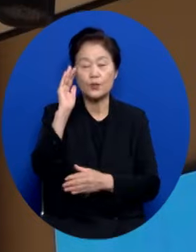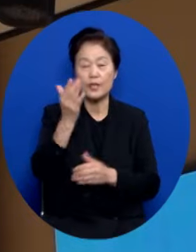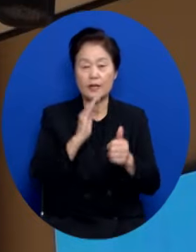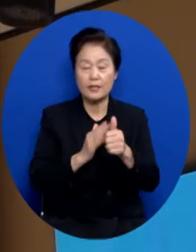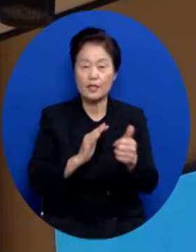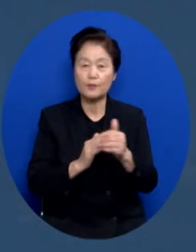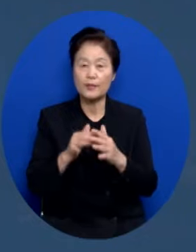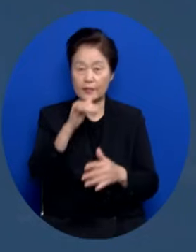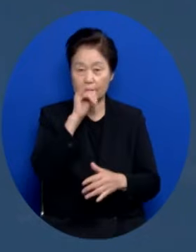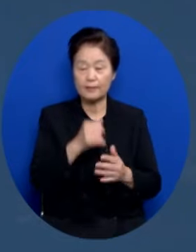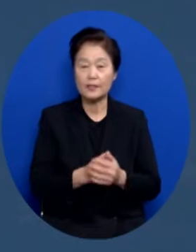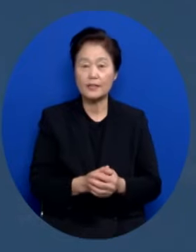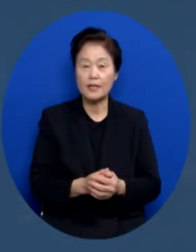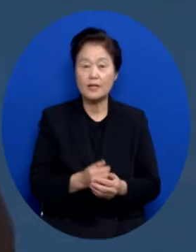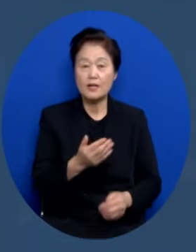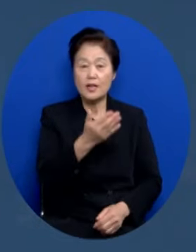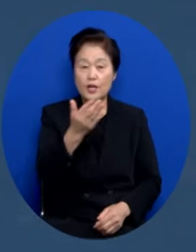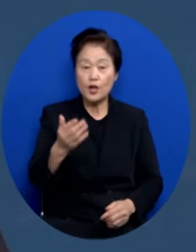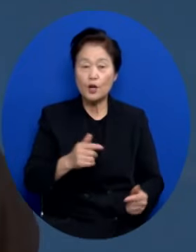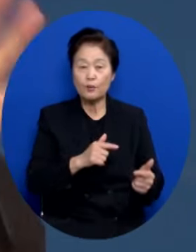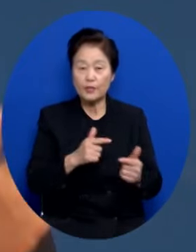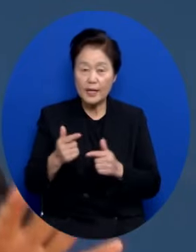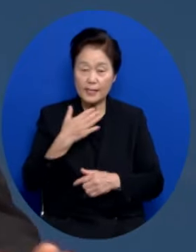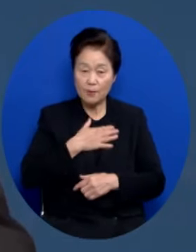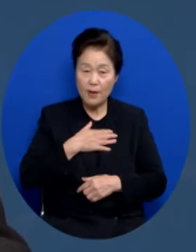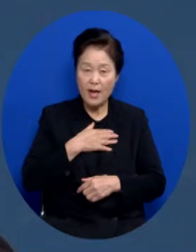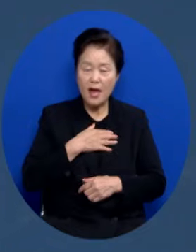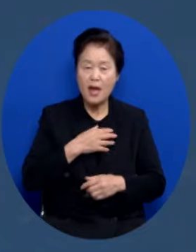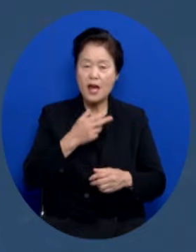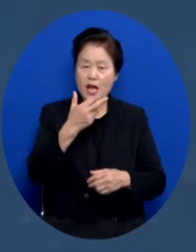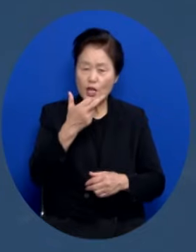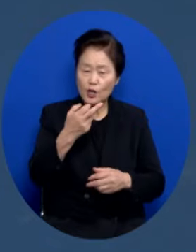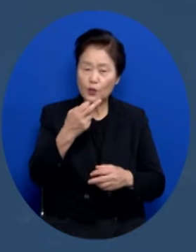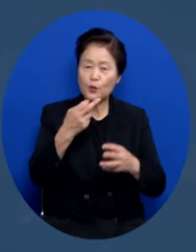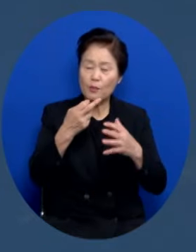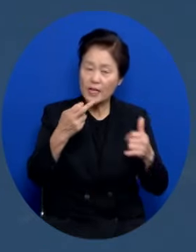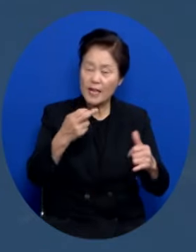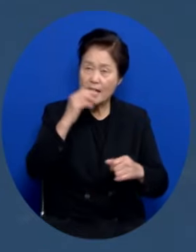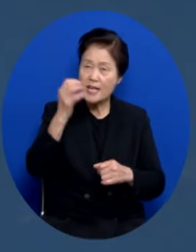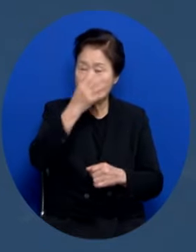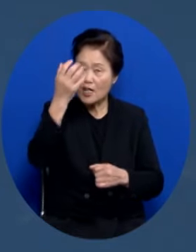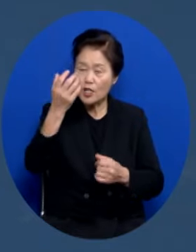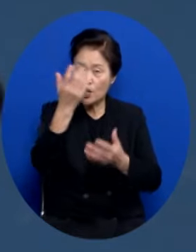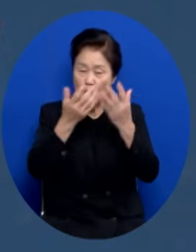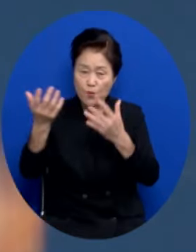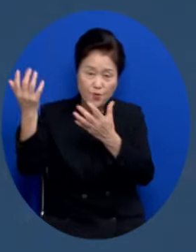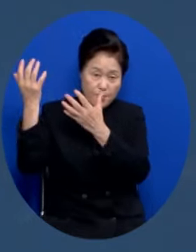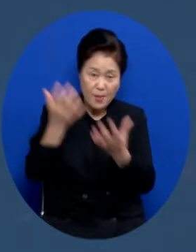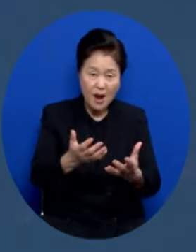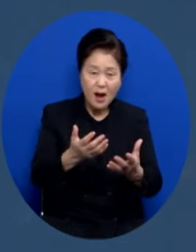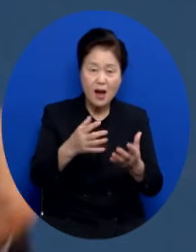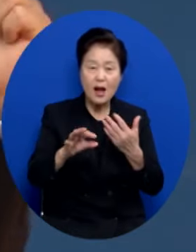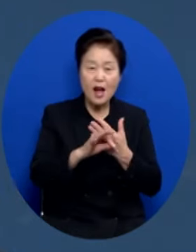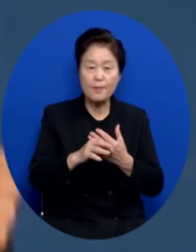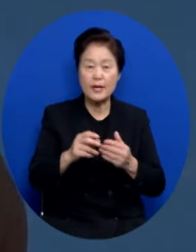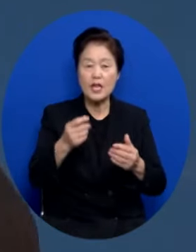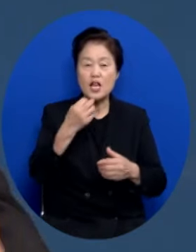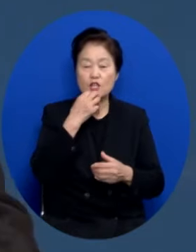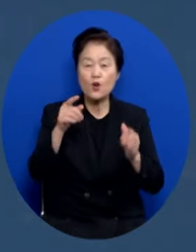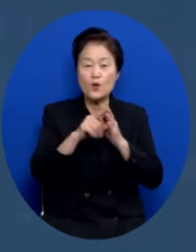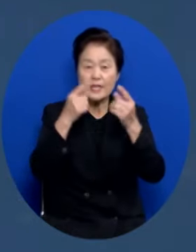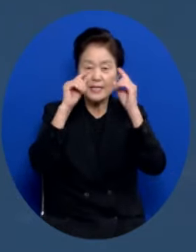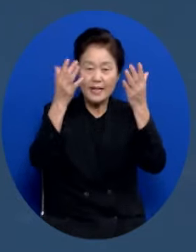당부했습니다. 여러분 가슴에 적어도 12명에게 성령의 불이 떨어지면 서울신학대학 입구가 바꿔줄